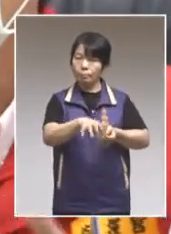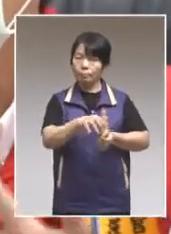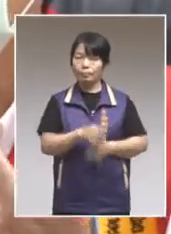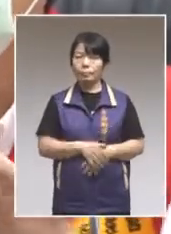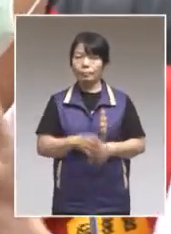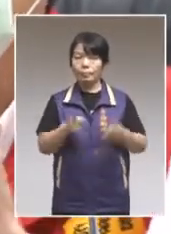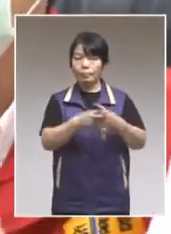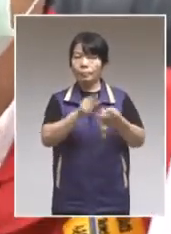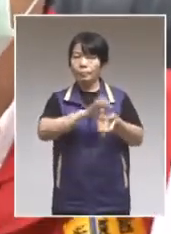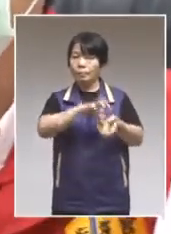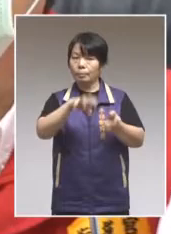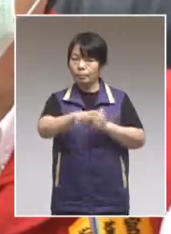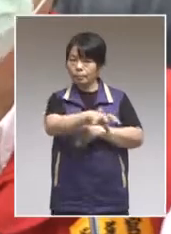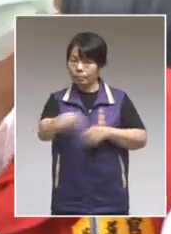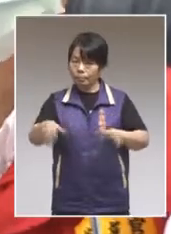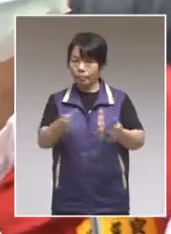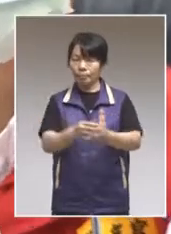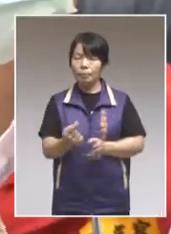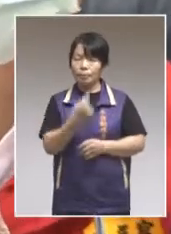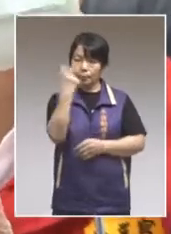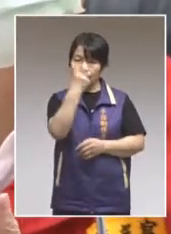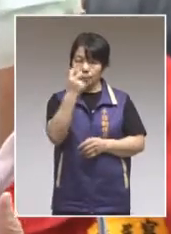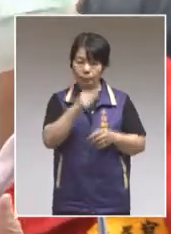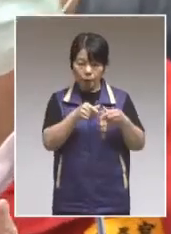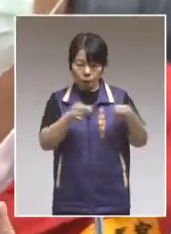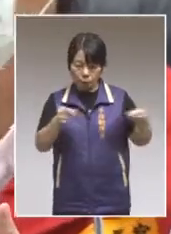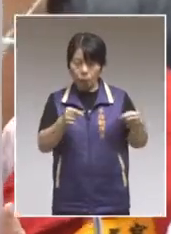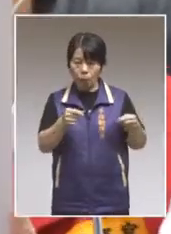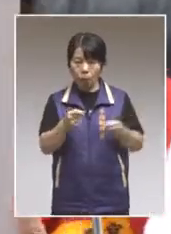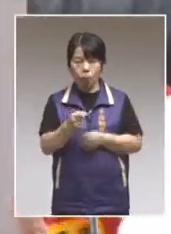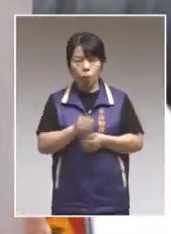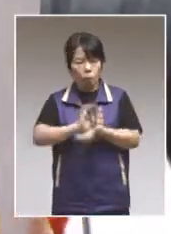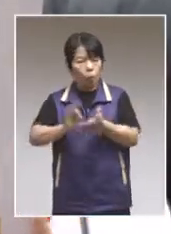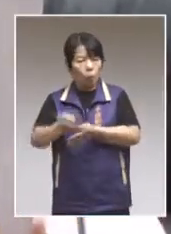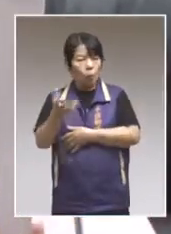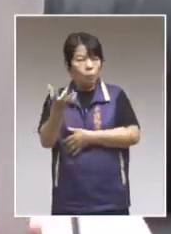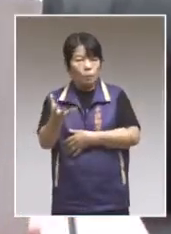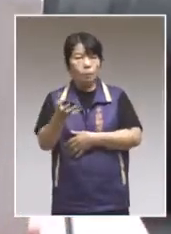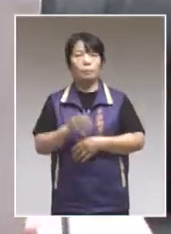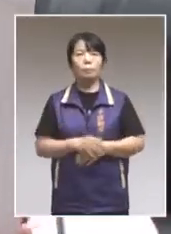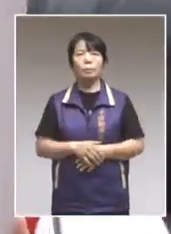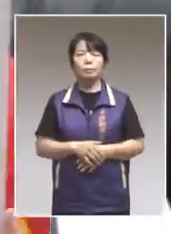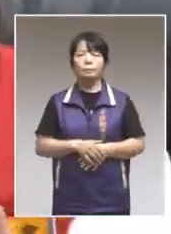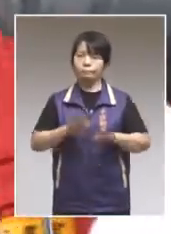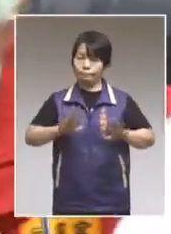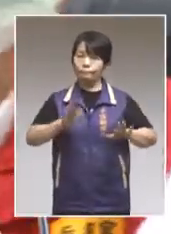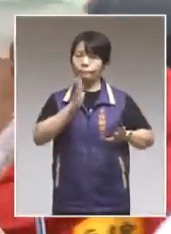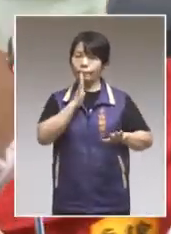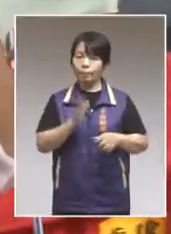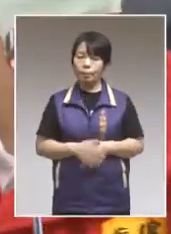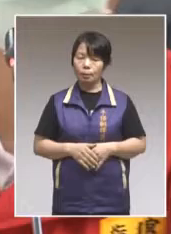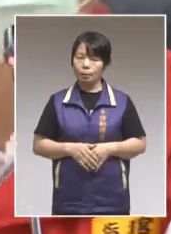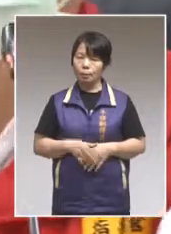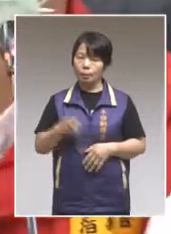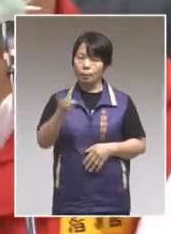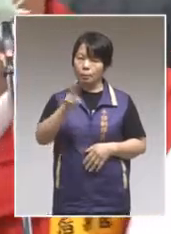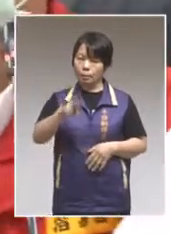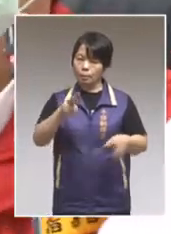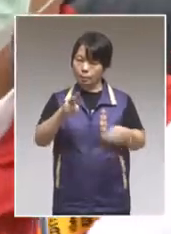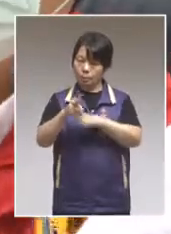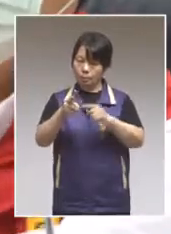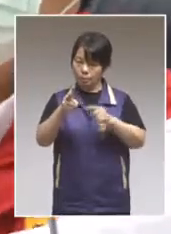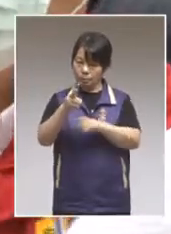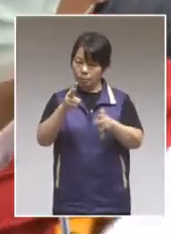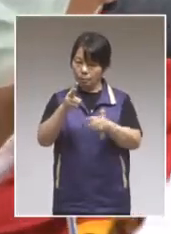这个快筛试剂的用量其实也不少大概现在几乎都是会超过2000以前大